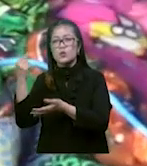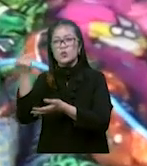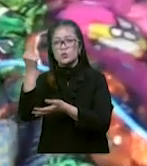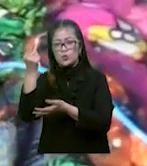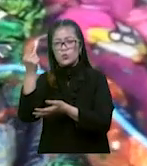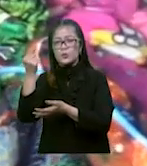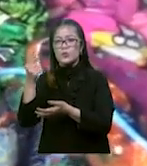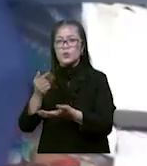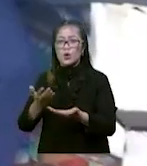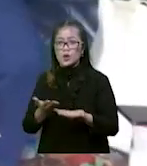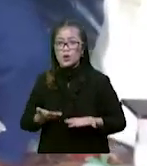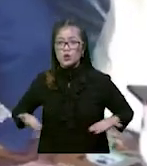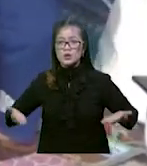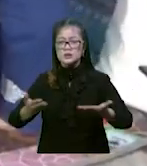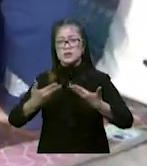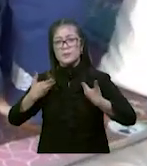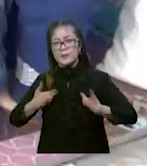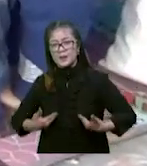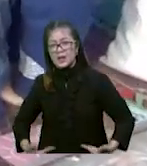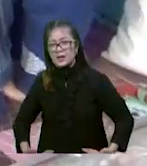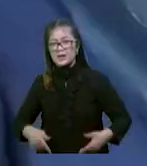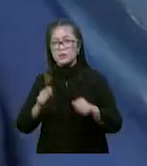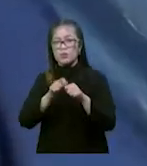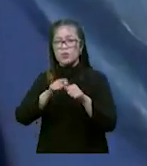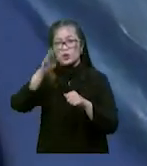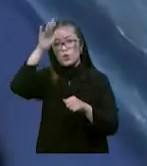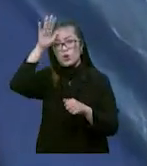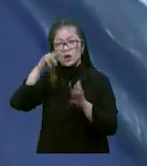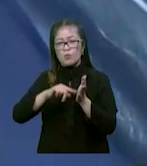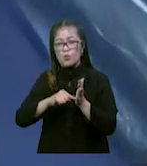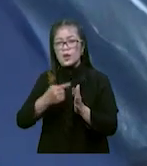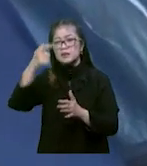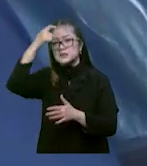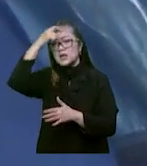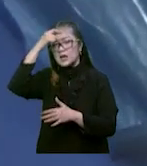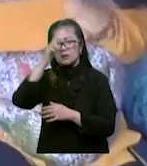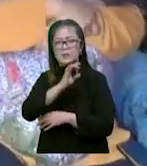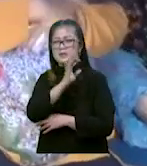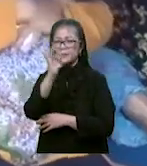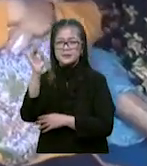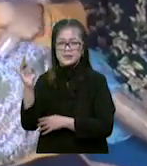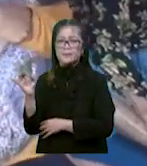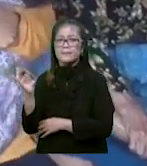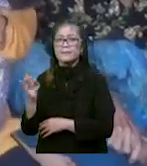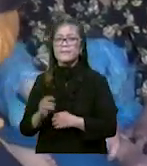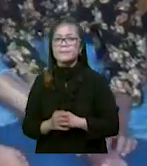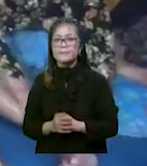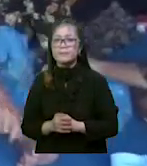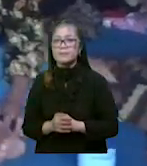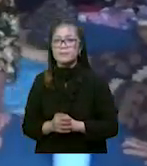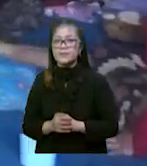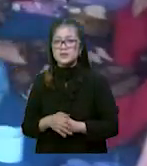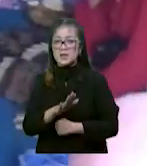Kondisi pengungsian yang tidak layak membuat sebagian pengungsi mulai terserang berbagai penyakit. Sejumlah balita